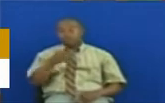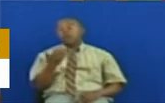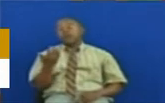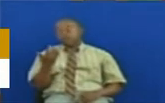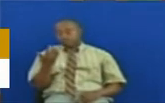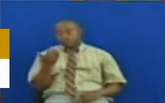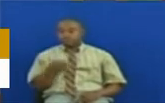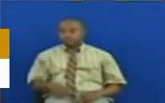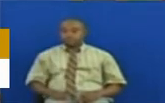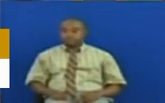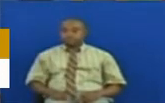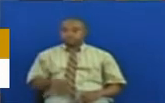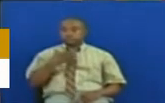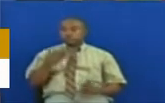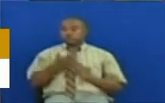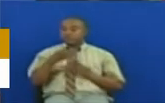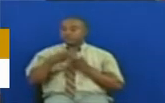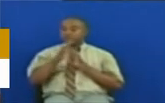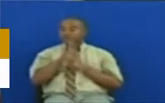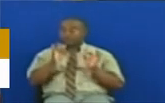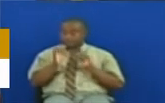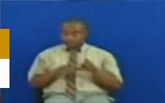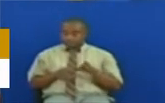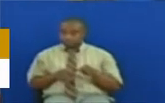letu zinainufaisha vyema kabisa